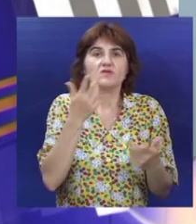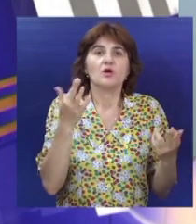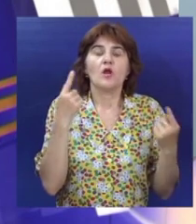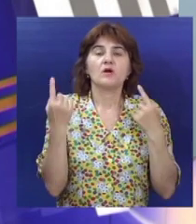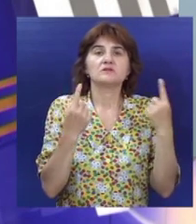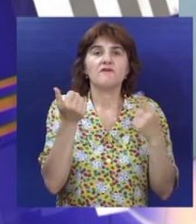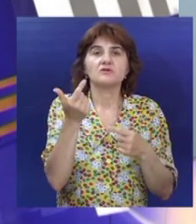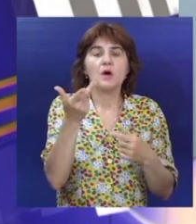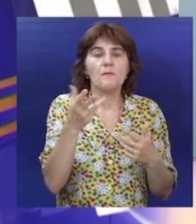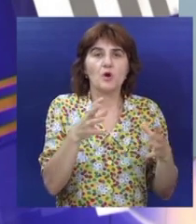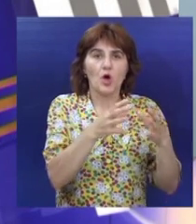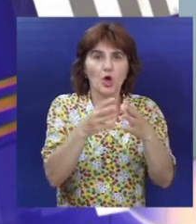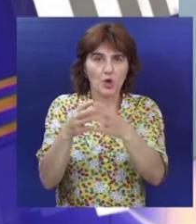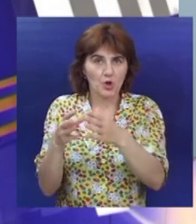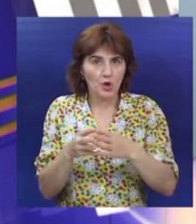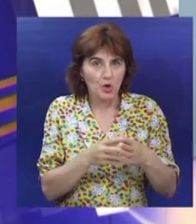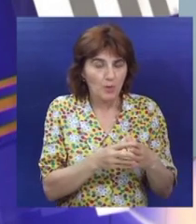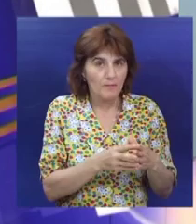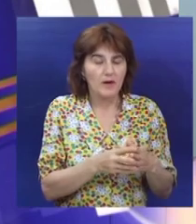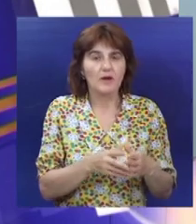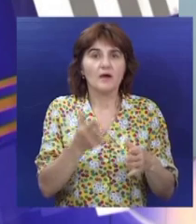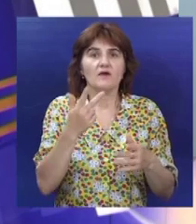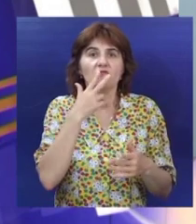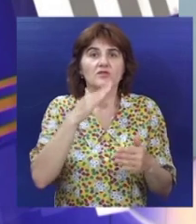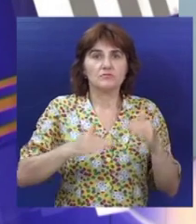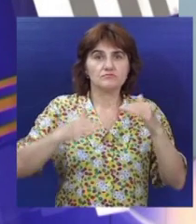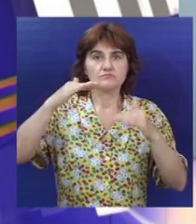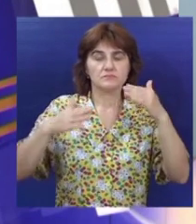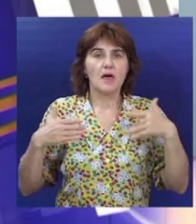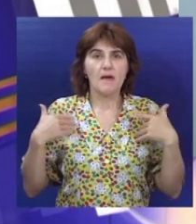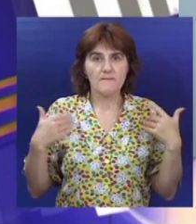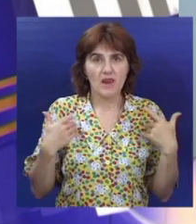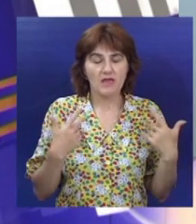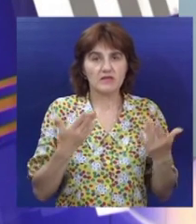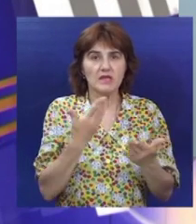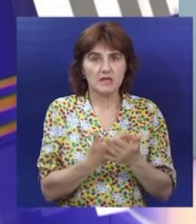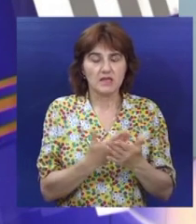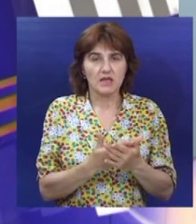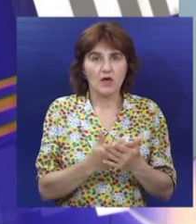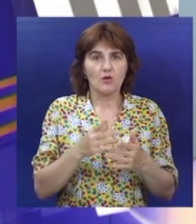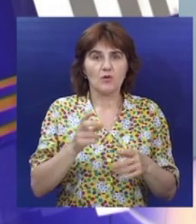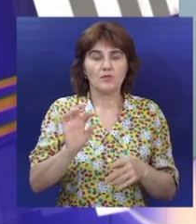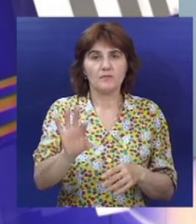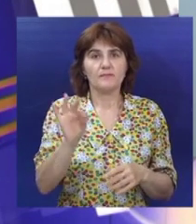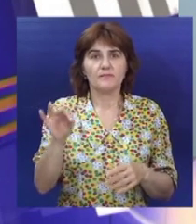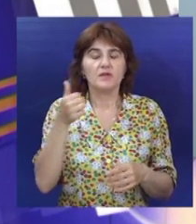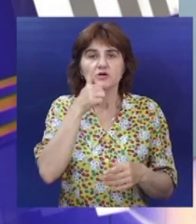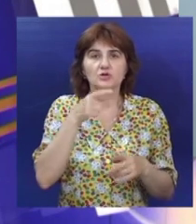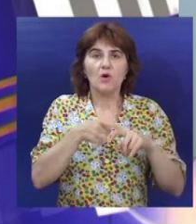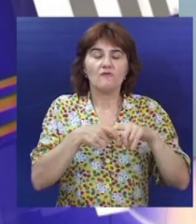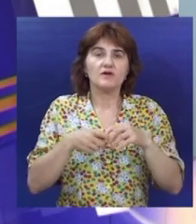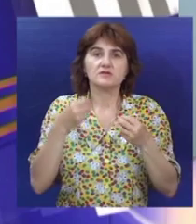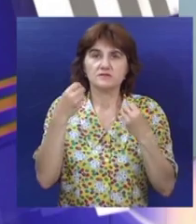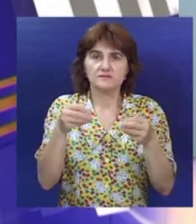ćemo u zavisnosti od broja mladih koji se javi formirati grupe i na kraju kraja zavisi i od uzrasta, pa će u skladu sa time biti i izabrane